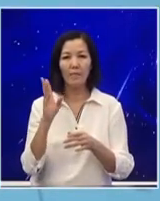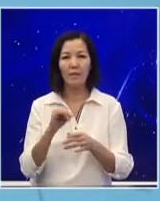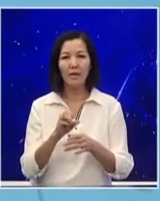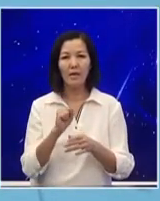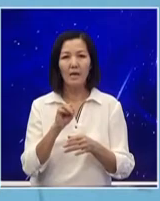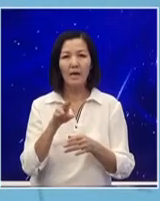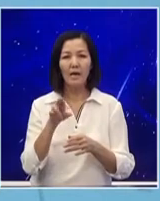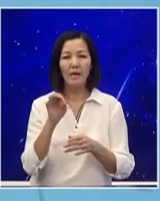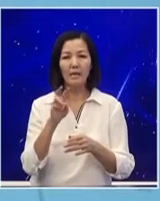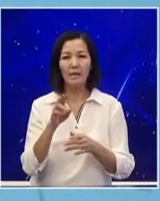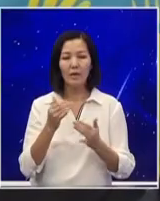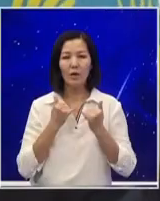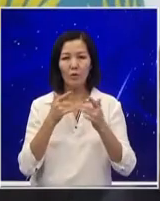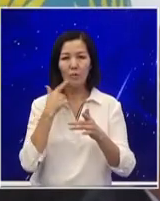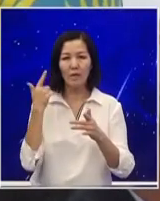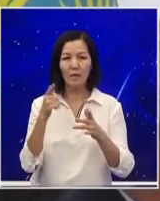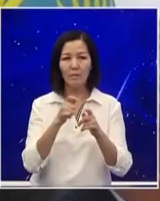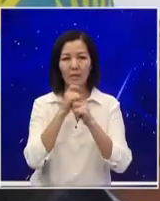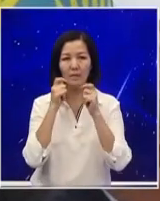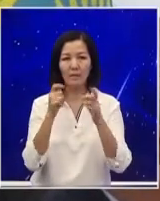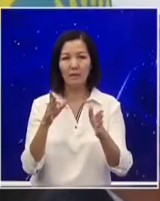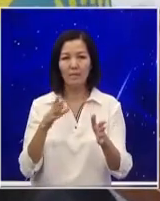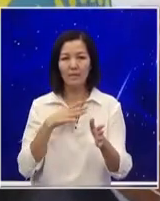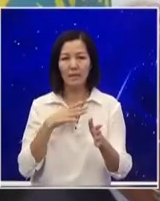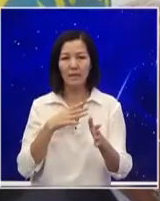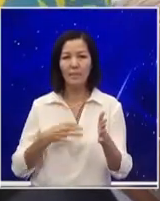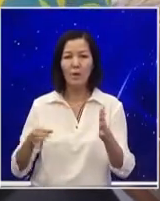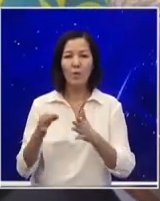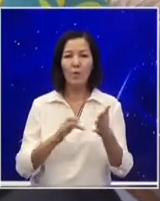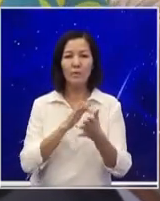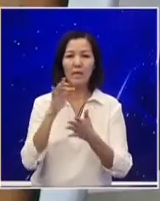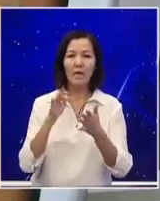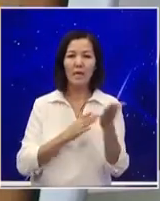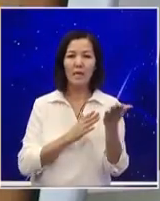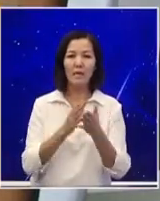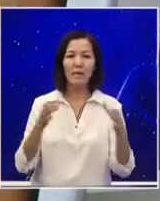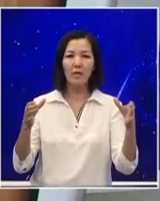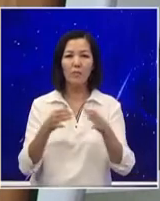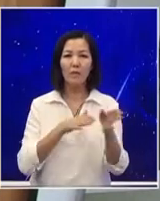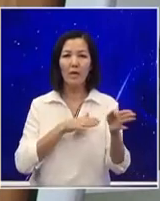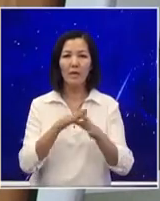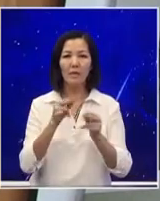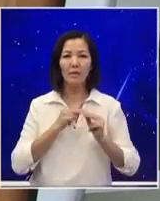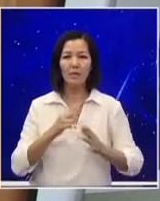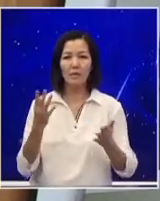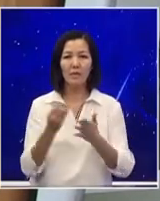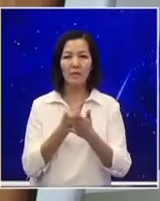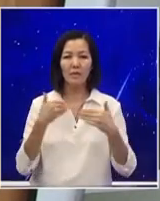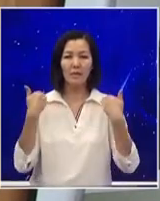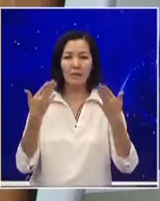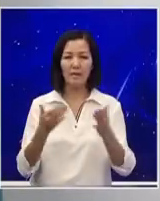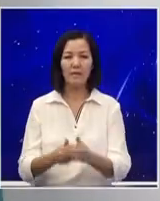Айдын Кәлімханға құрмет грамотасын табыстады. Сондай-ақ облыстық қалалық ардагерлер ұйымының атқарып жүрген істеріне табыс